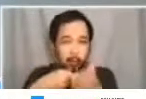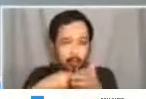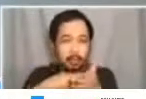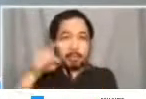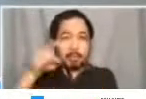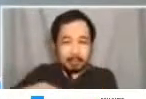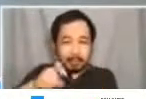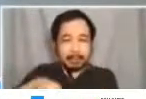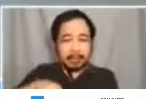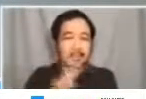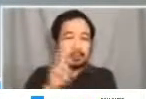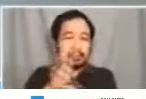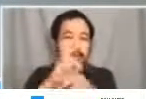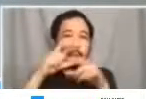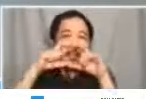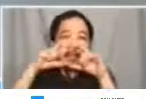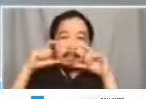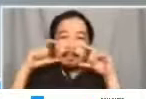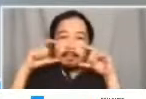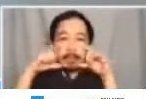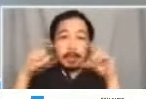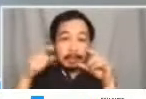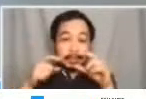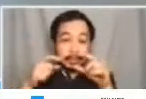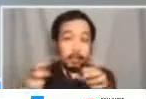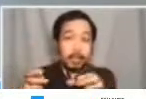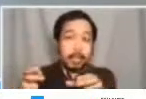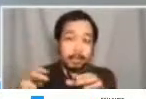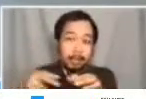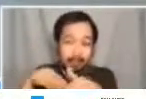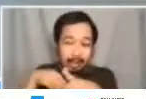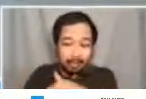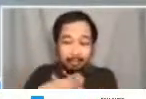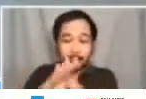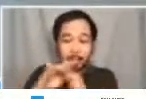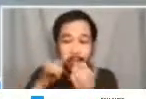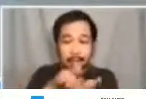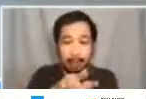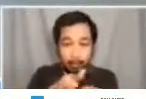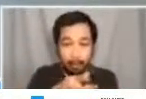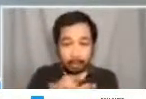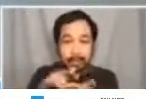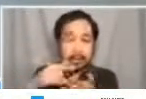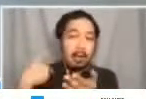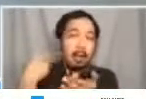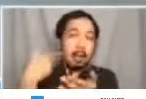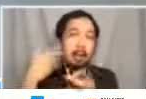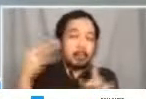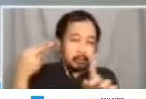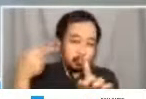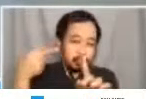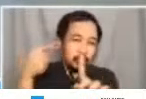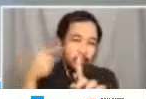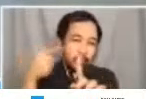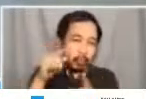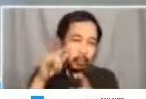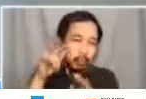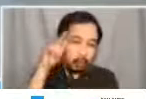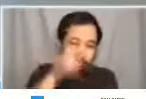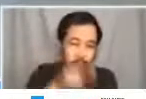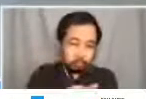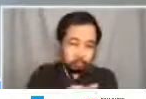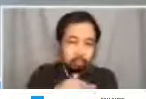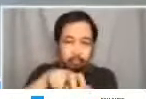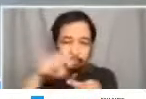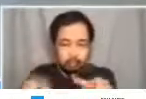domestic flights once we're able to restart. And kumain na po muna dahil wala po